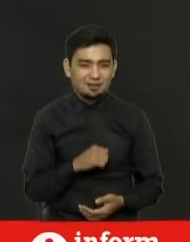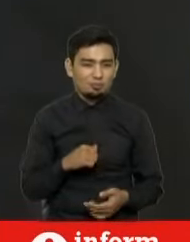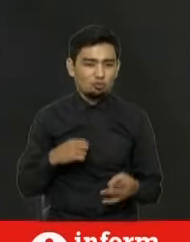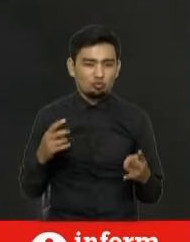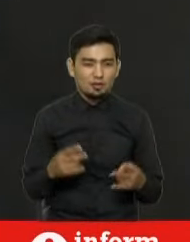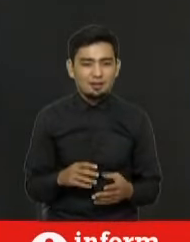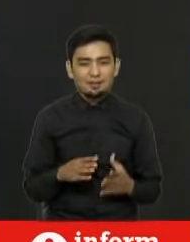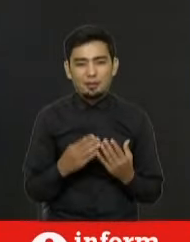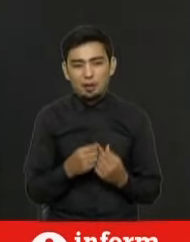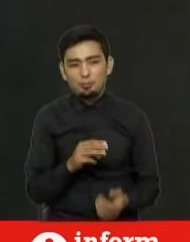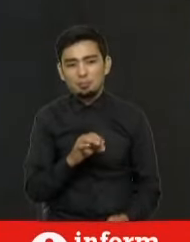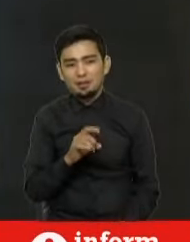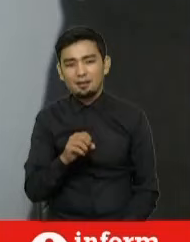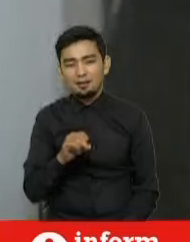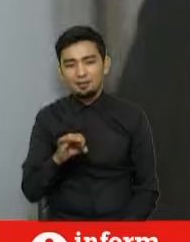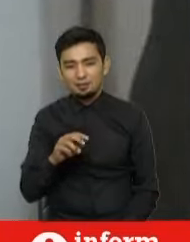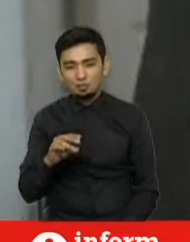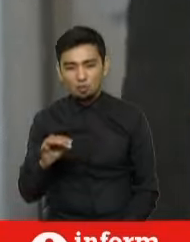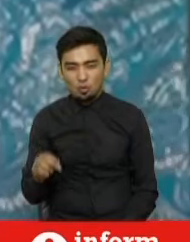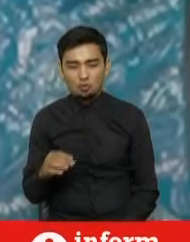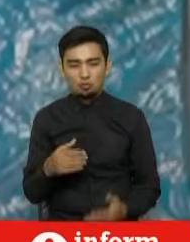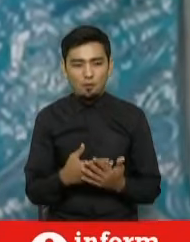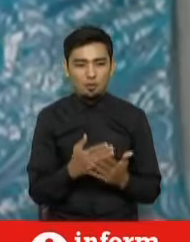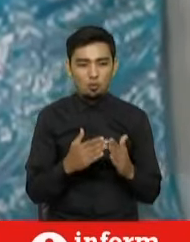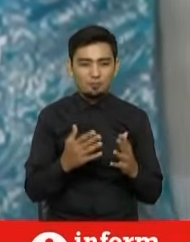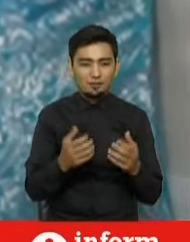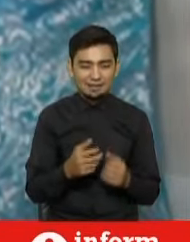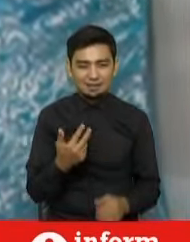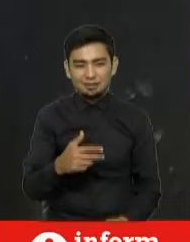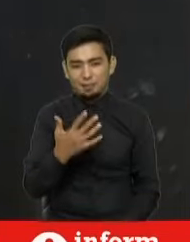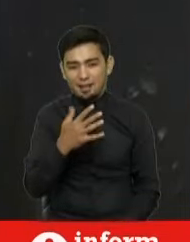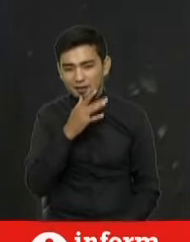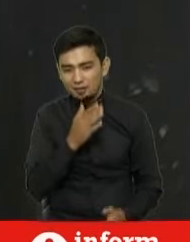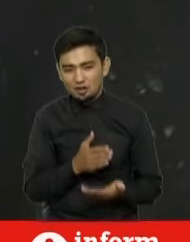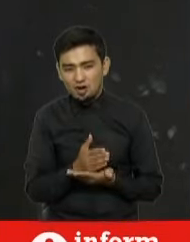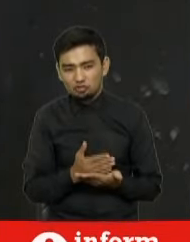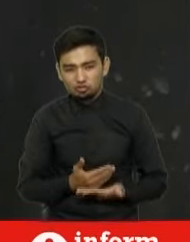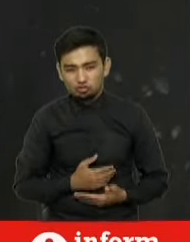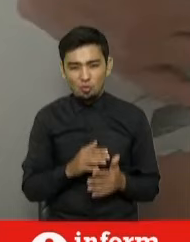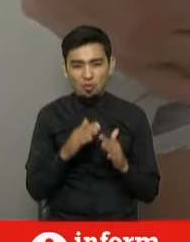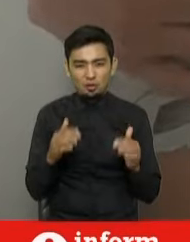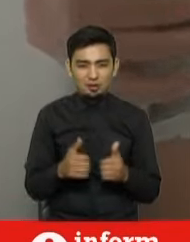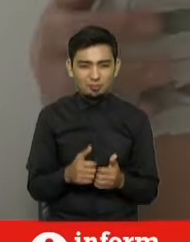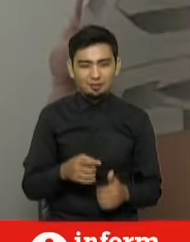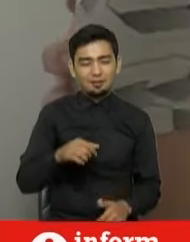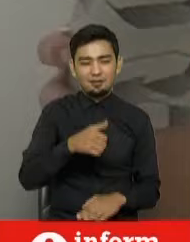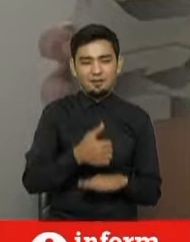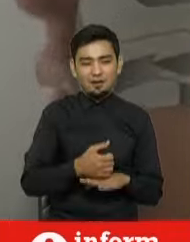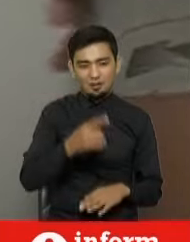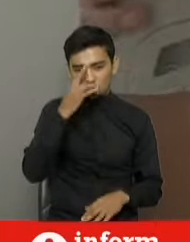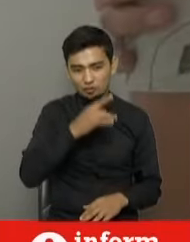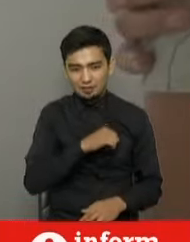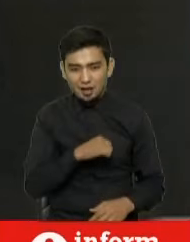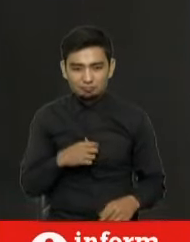Семья Михайленко тоже обрела сегодня новое жилье. 35 лет они прожили в районе Подгора. Глава региона лично поздравил